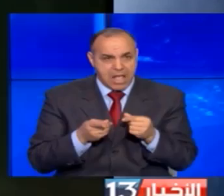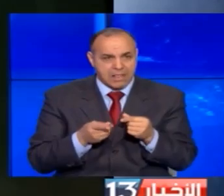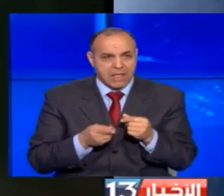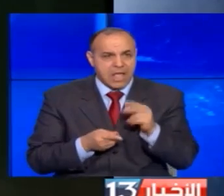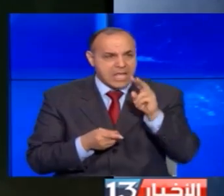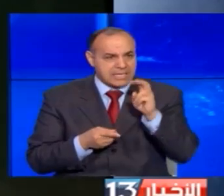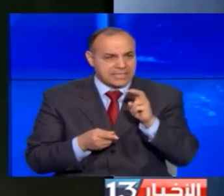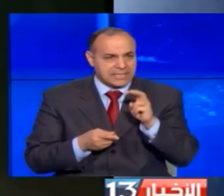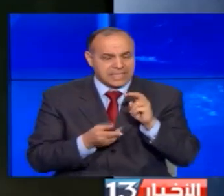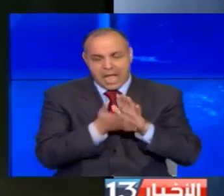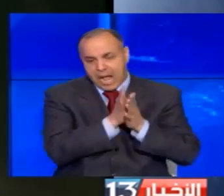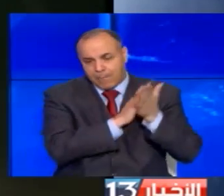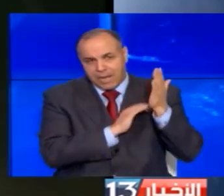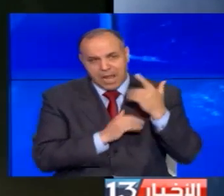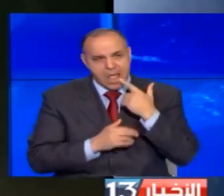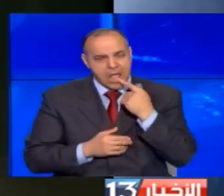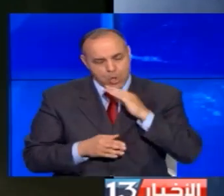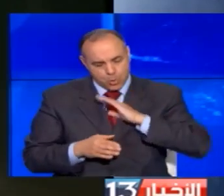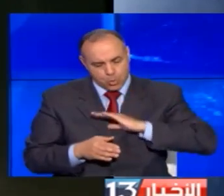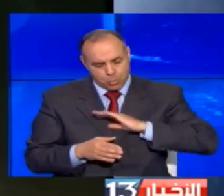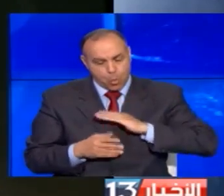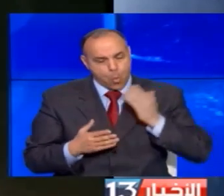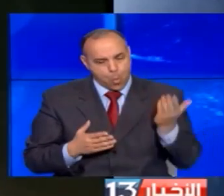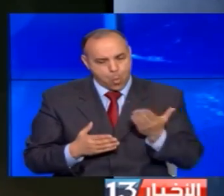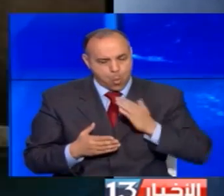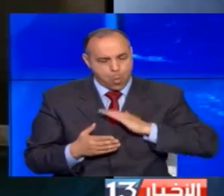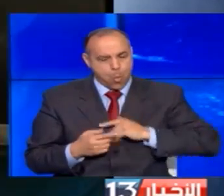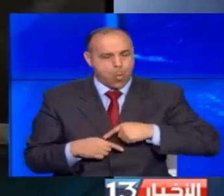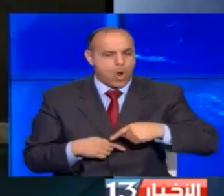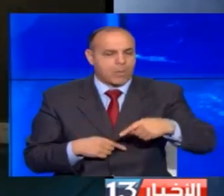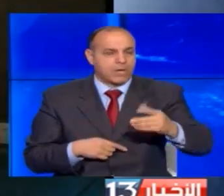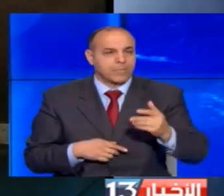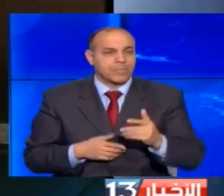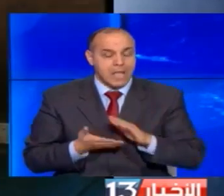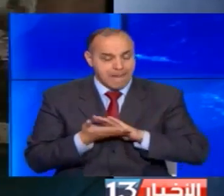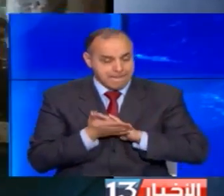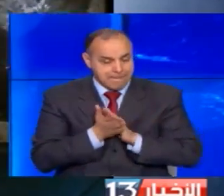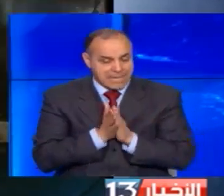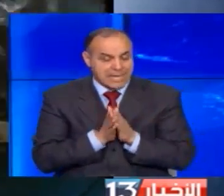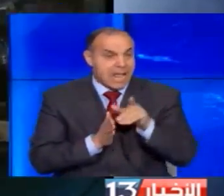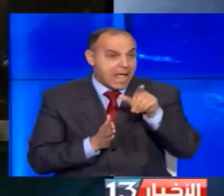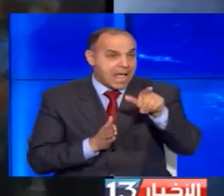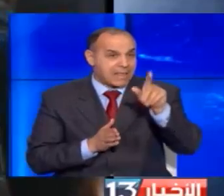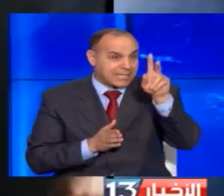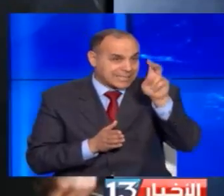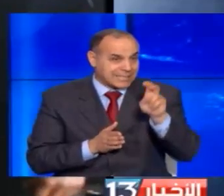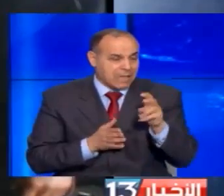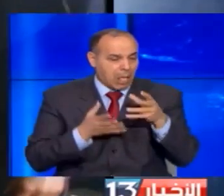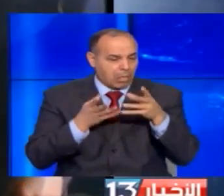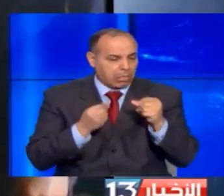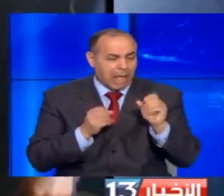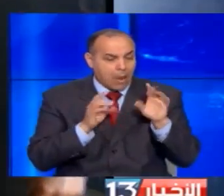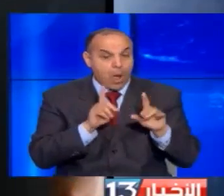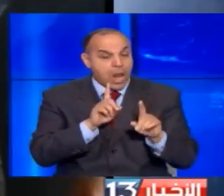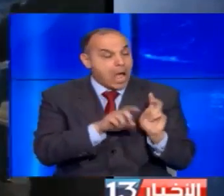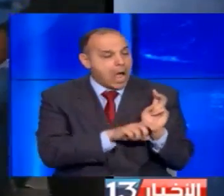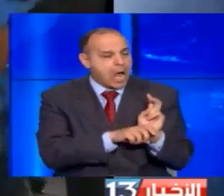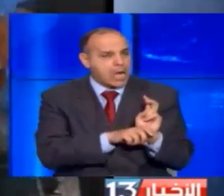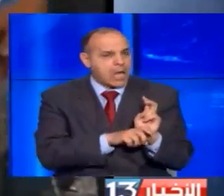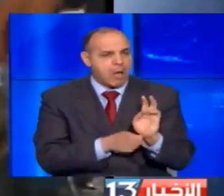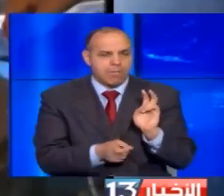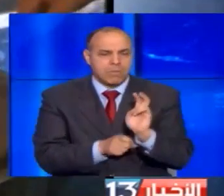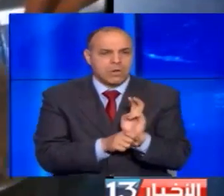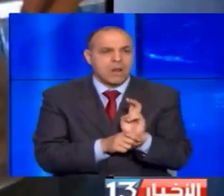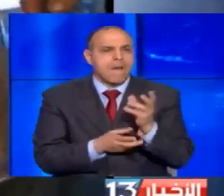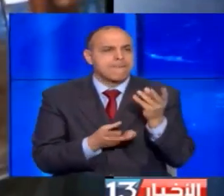والزيت نتاع التقليدية يصبر أكثر من الله. هذه المعصرة وحتى لا تندثر تم تطوير عدد من تجهيزاتها